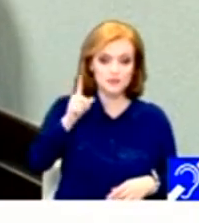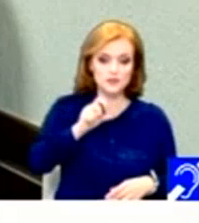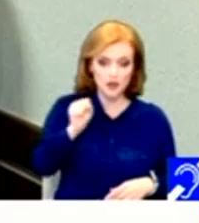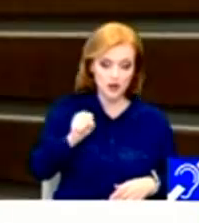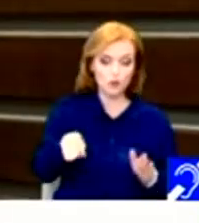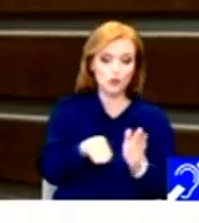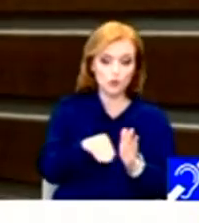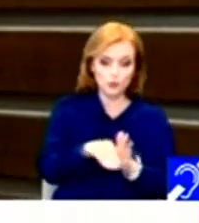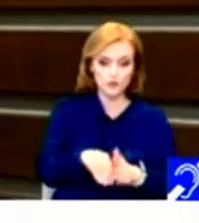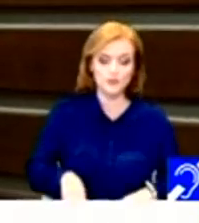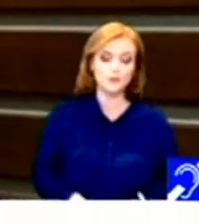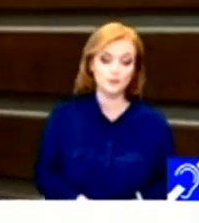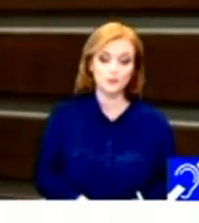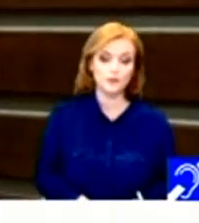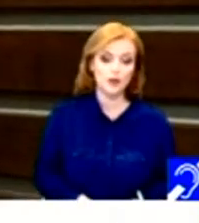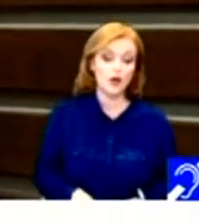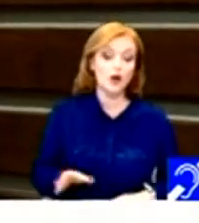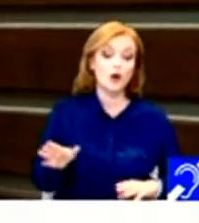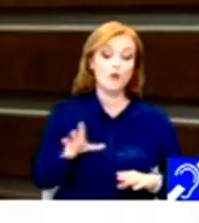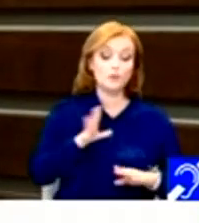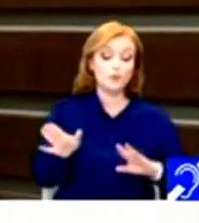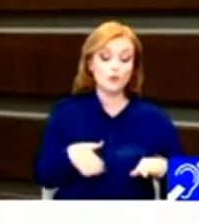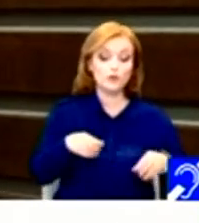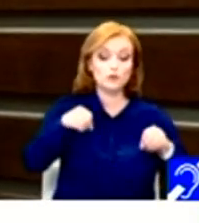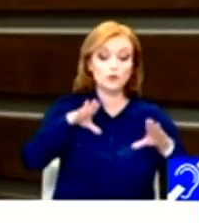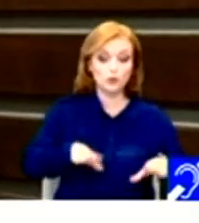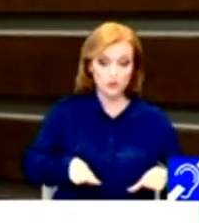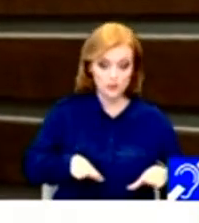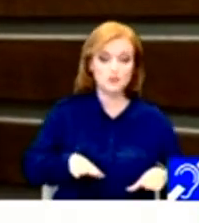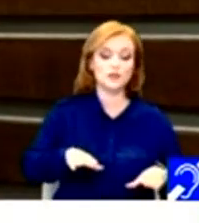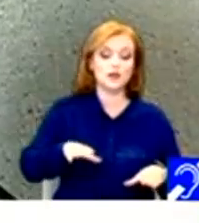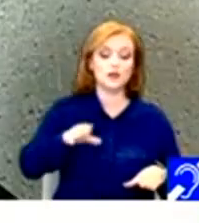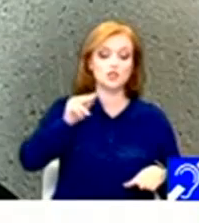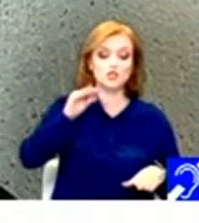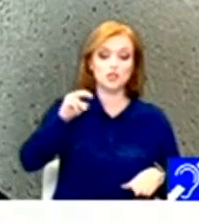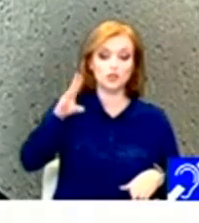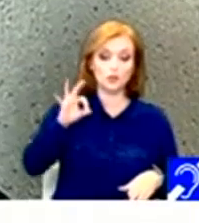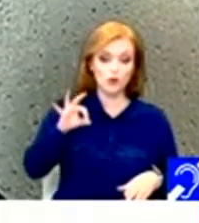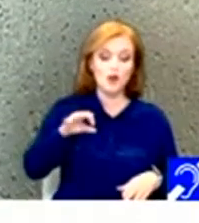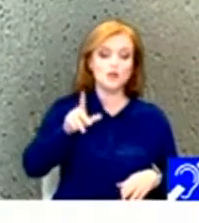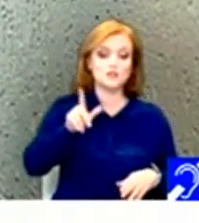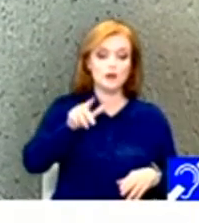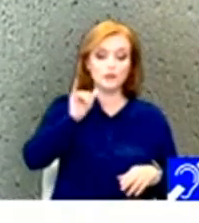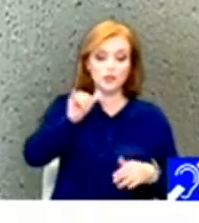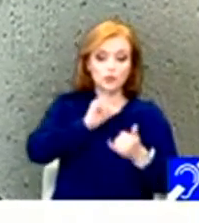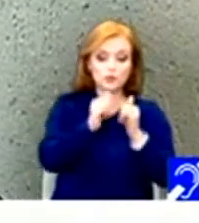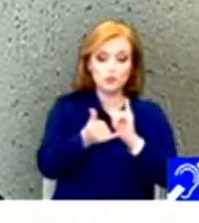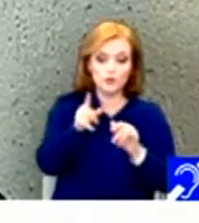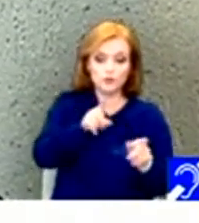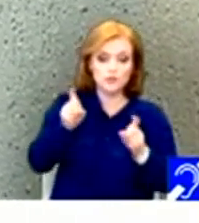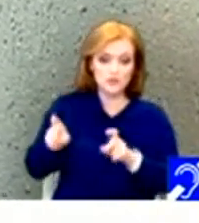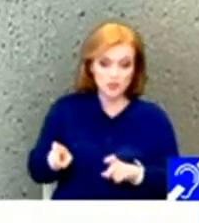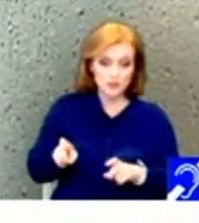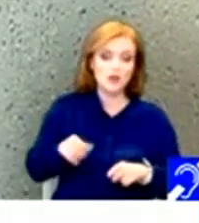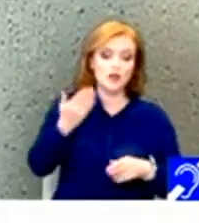corupere pasivă și trafic de influență. După o hotărâre CEDO privind condițiile inumane și degradante de detenție, pedeapsa fostului